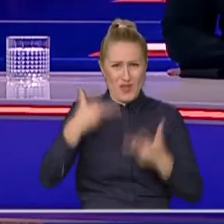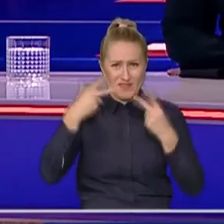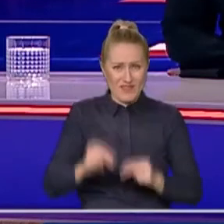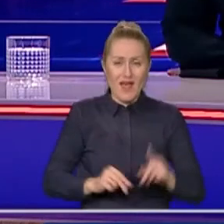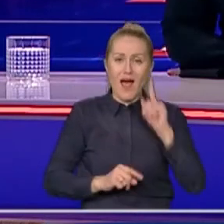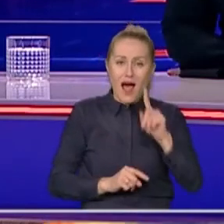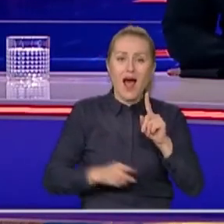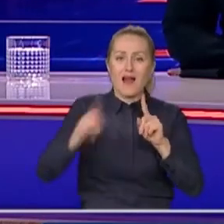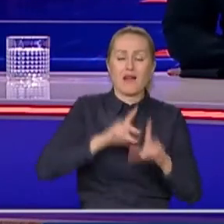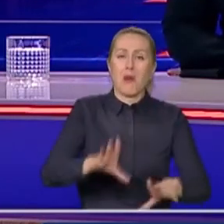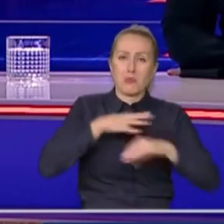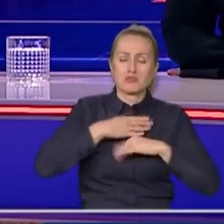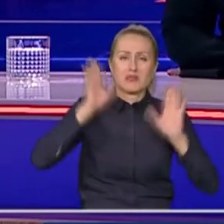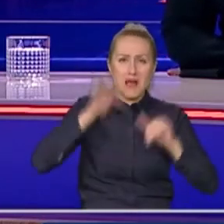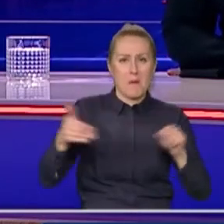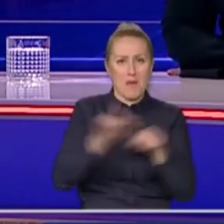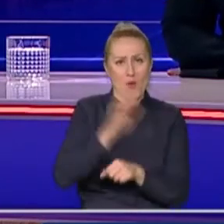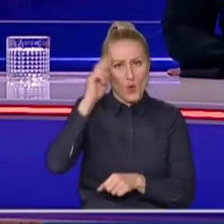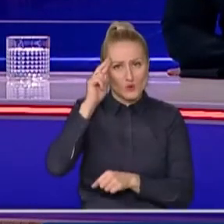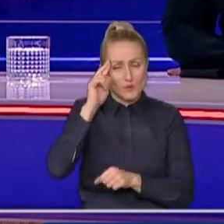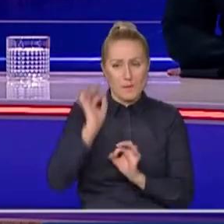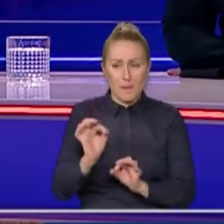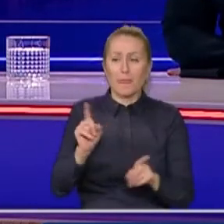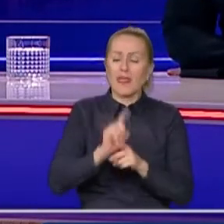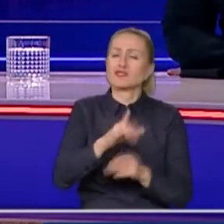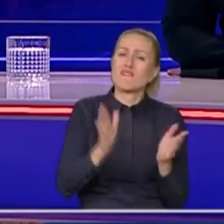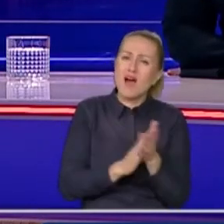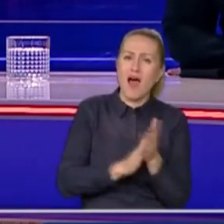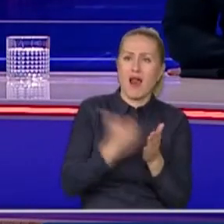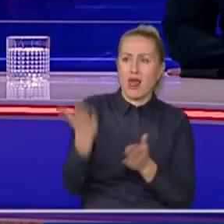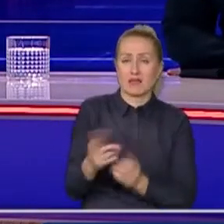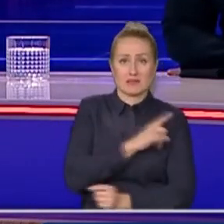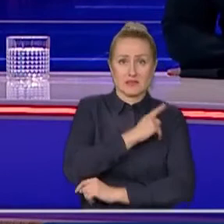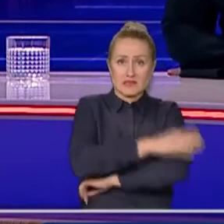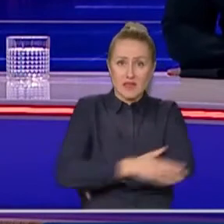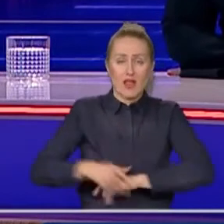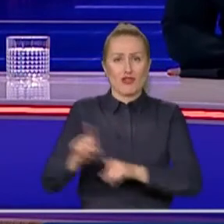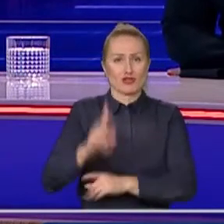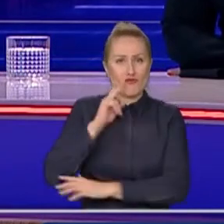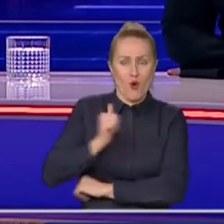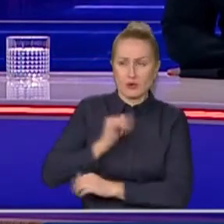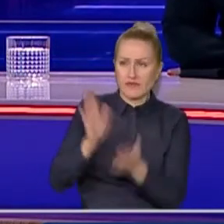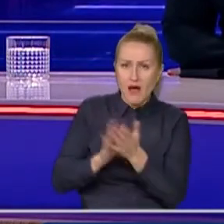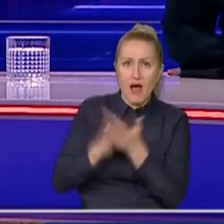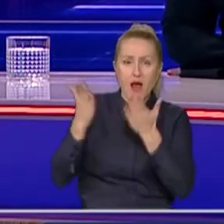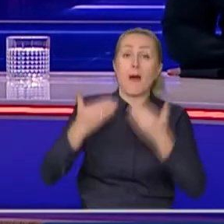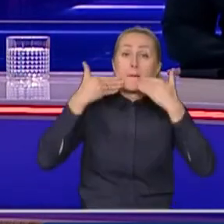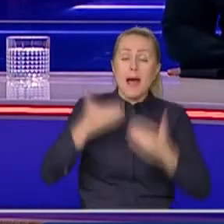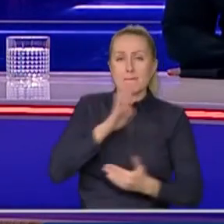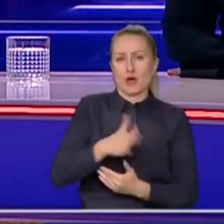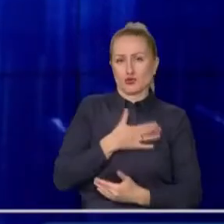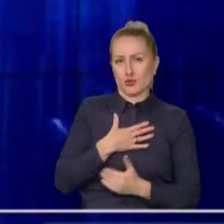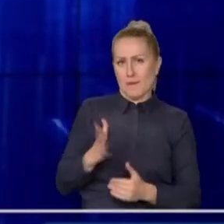ale przyjmują to ze zrozumieniem i chwalą Straż Graniczną i wojsko za to, że mogą czuć się